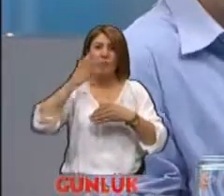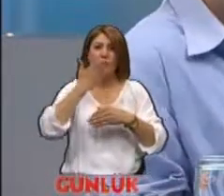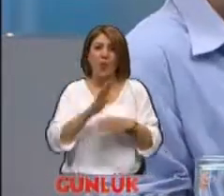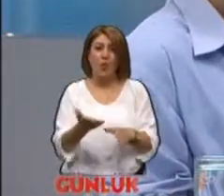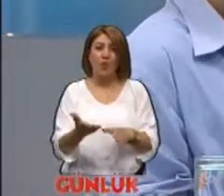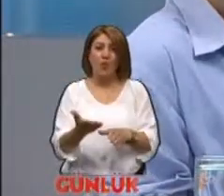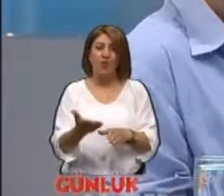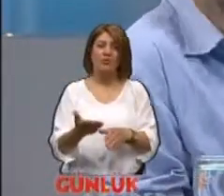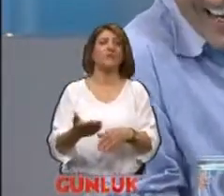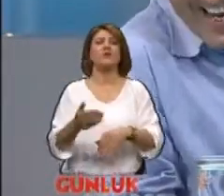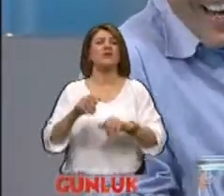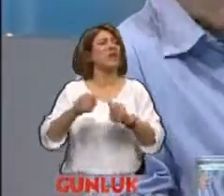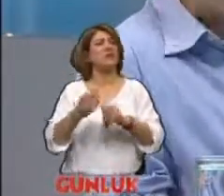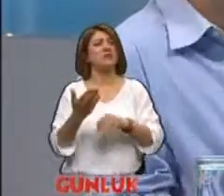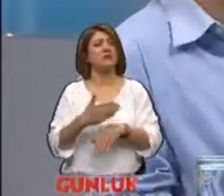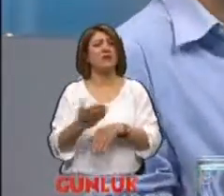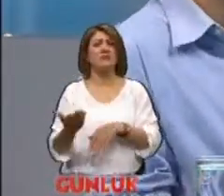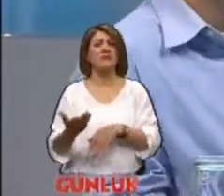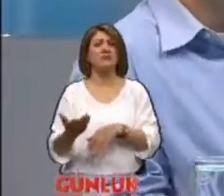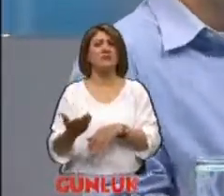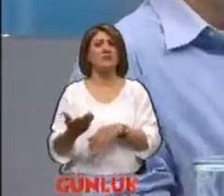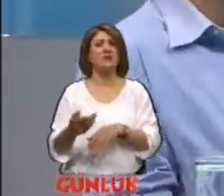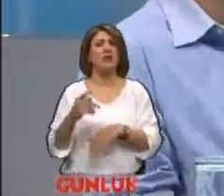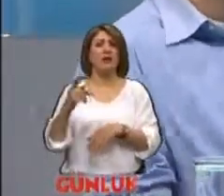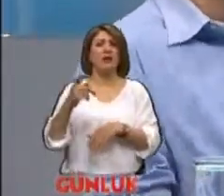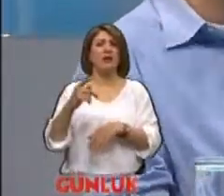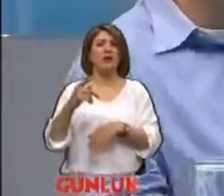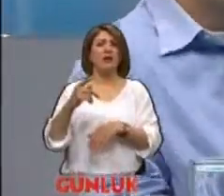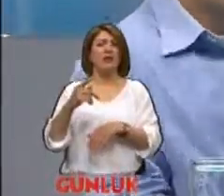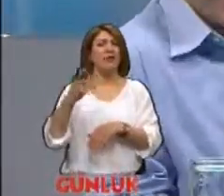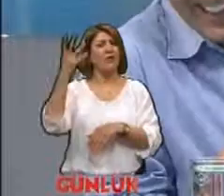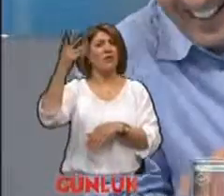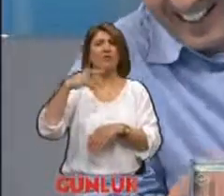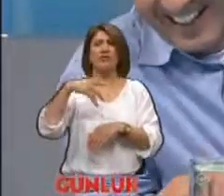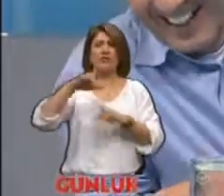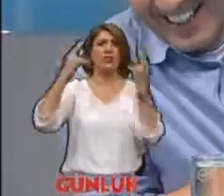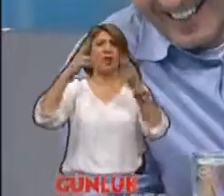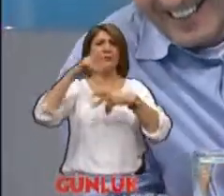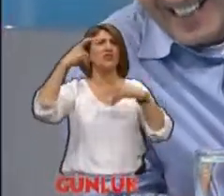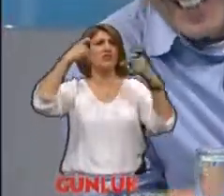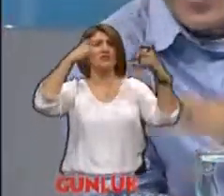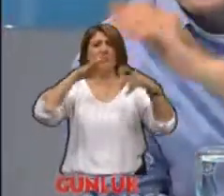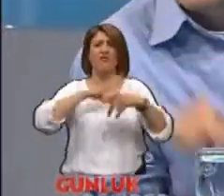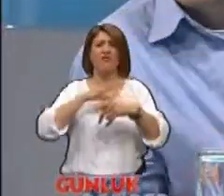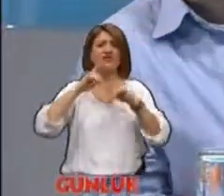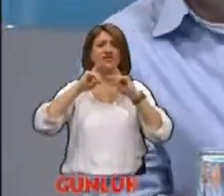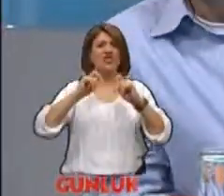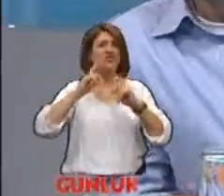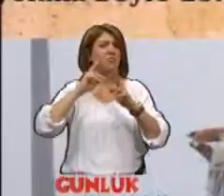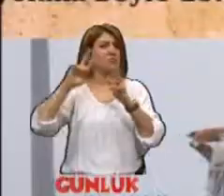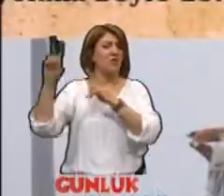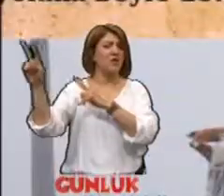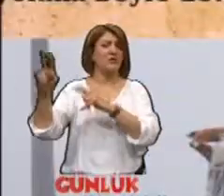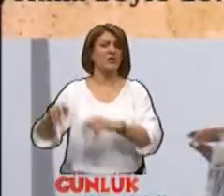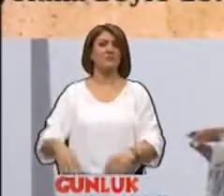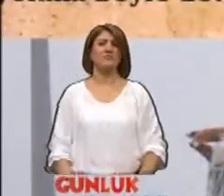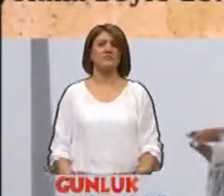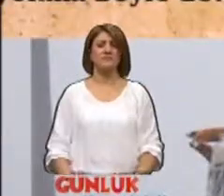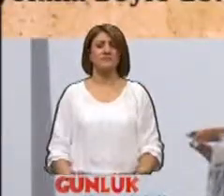mu sıkmışlar? Bir manyak var dünyanın her tarafında kurşun sıkıyor. Hadi izleyelim. Çin'deki bakalım ne olmuş.